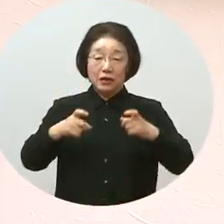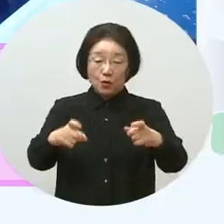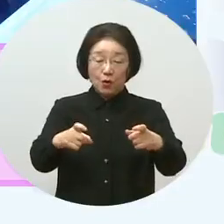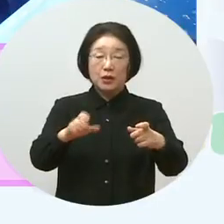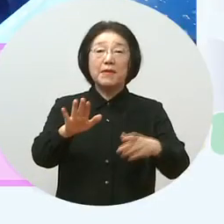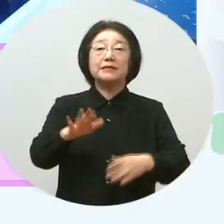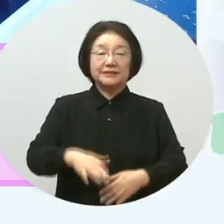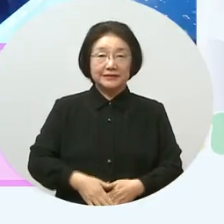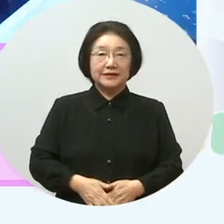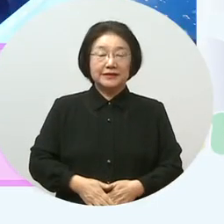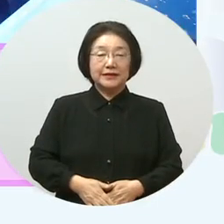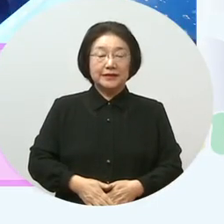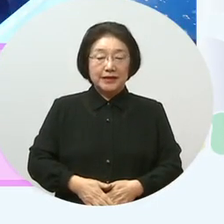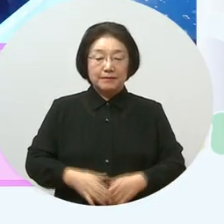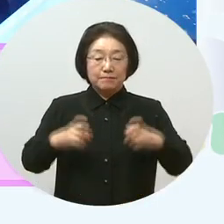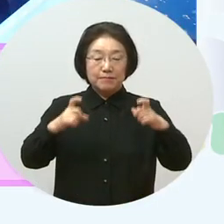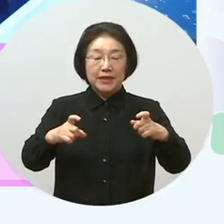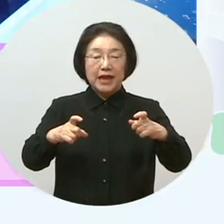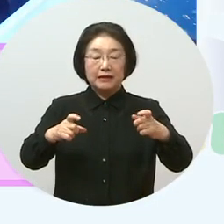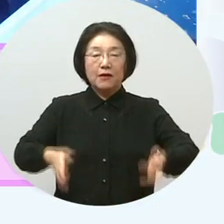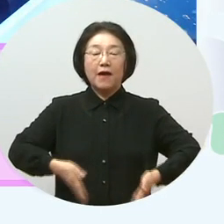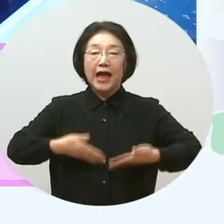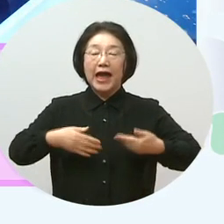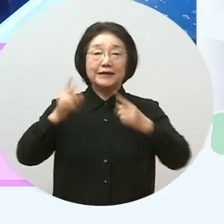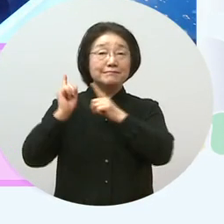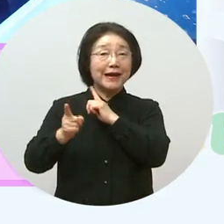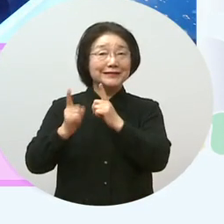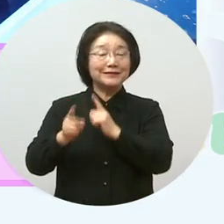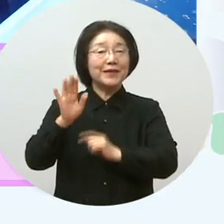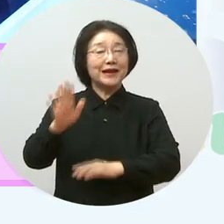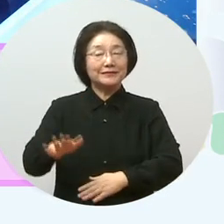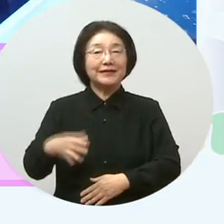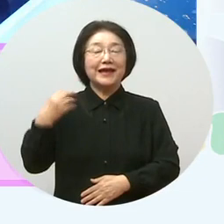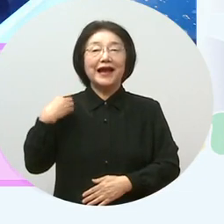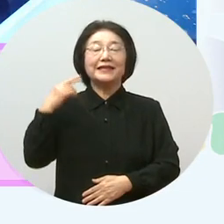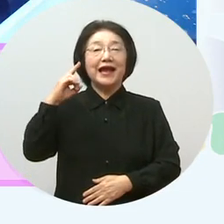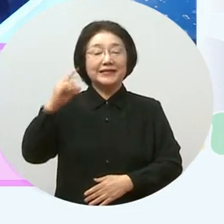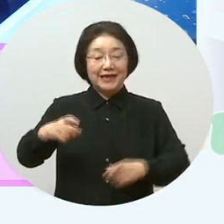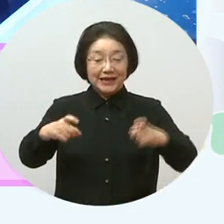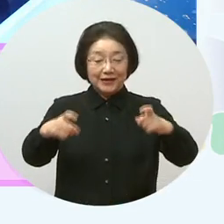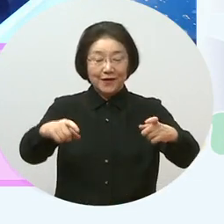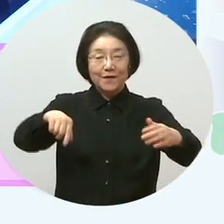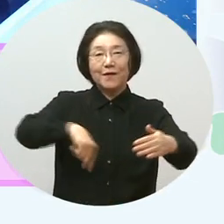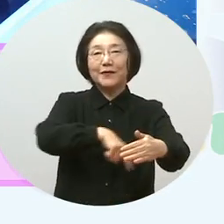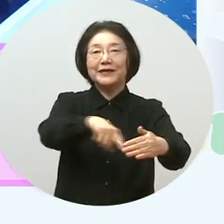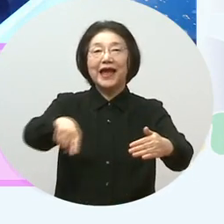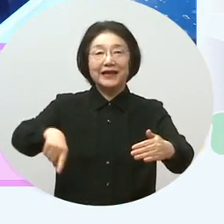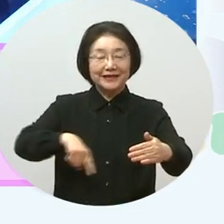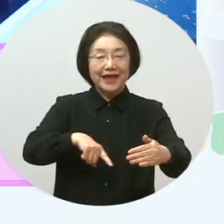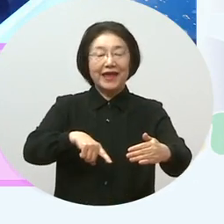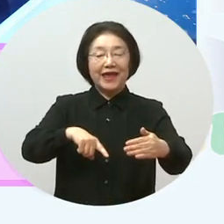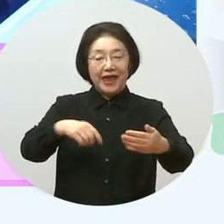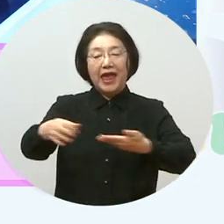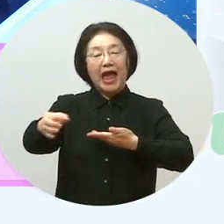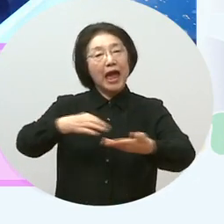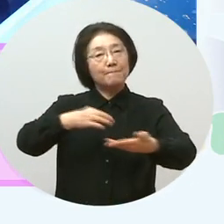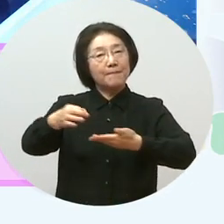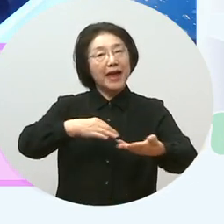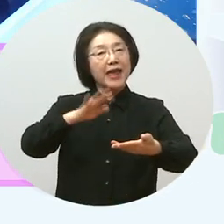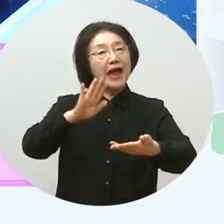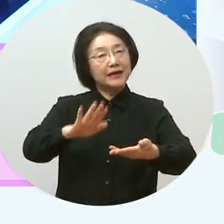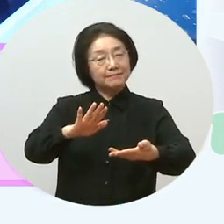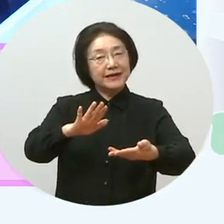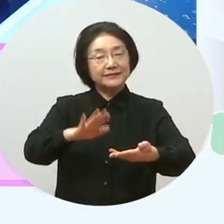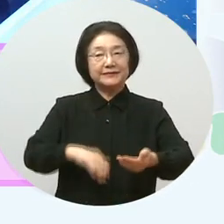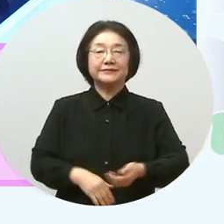い、港春祭りイベントと題しまして、片瀬漁港内で魚や野菜の直売、湘南ハマグリのお吸い物